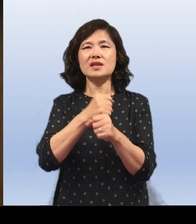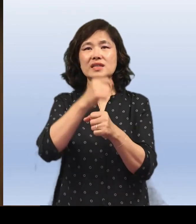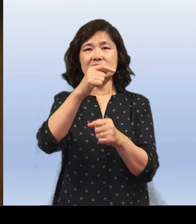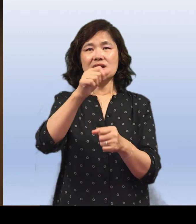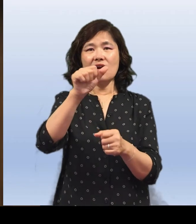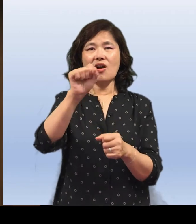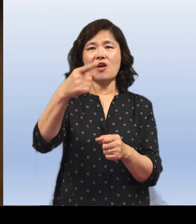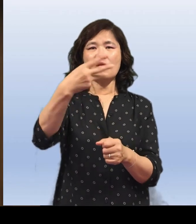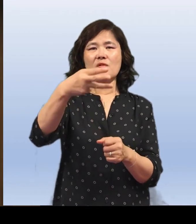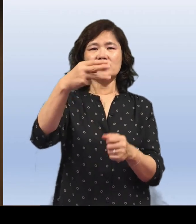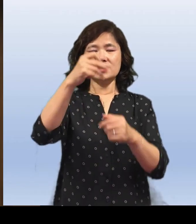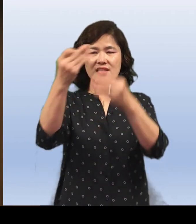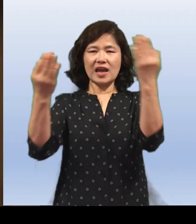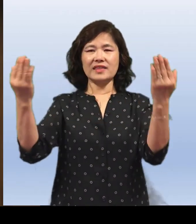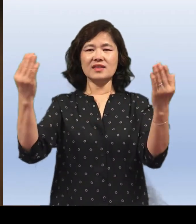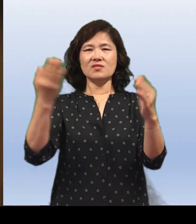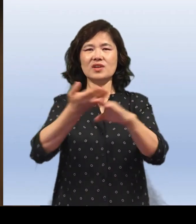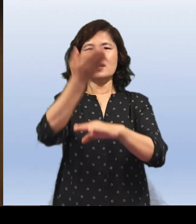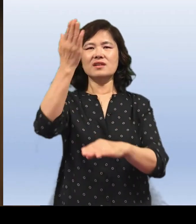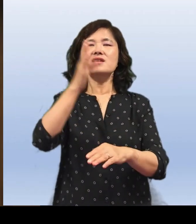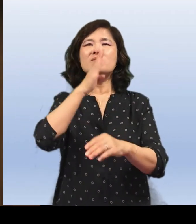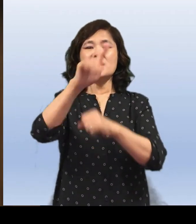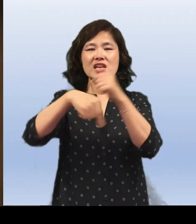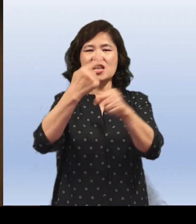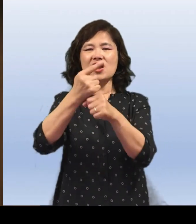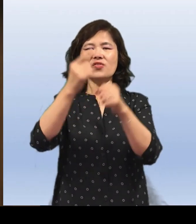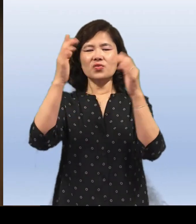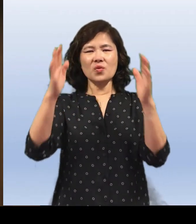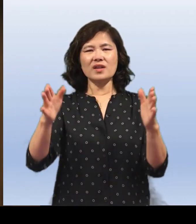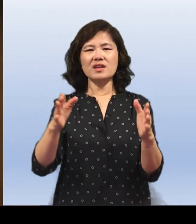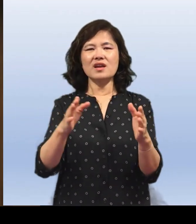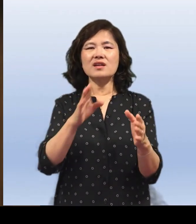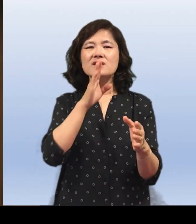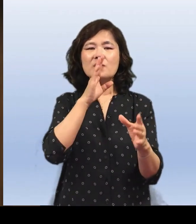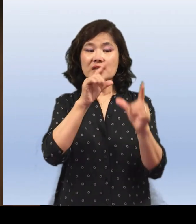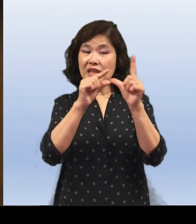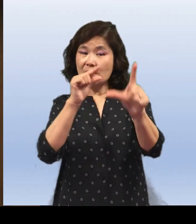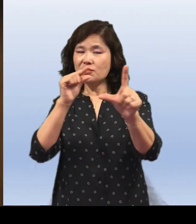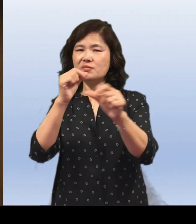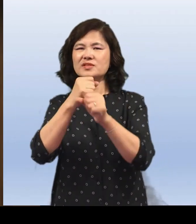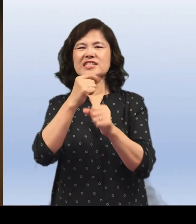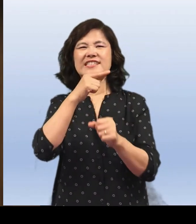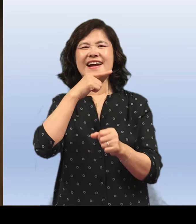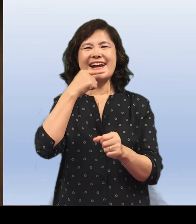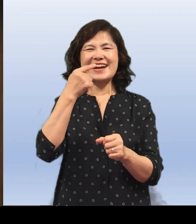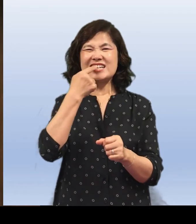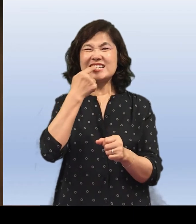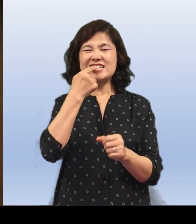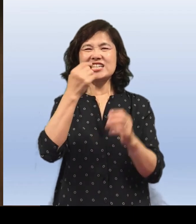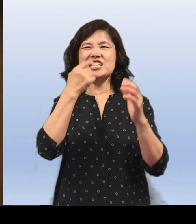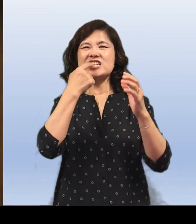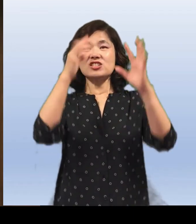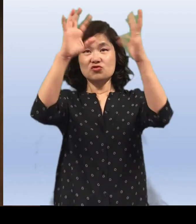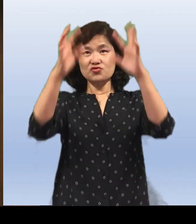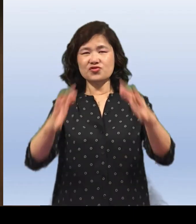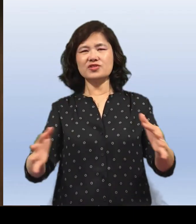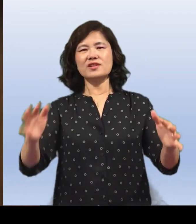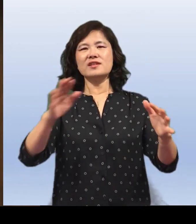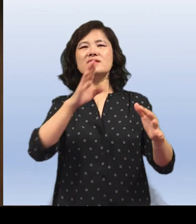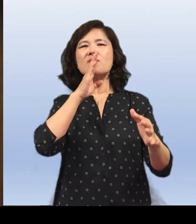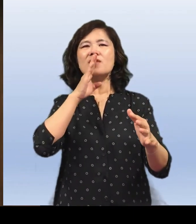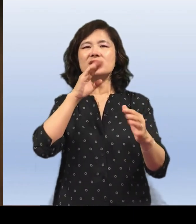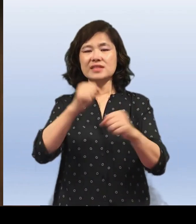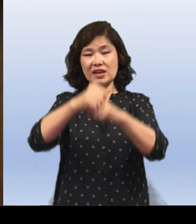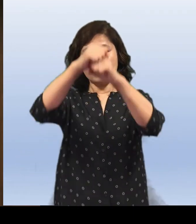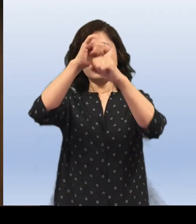아니지만 한여름을 제외하고는 거의 1년 내내 그곳 안에 산 정상에는 하얗게 눈이 덮여 있고